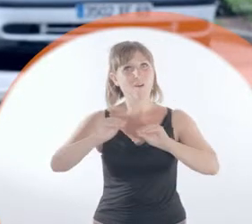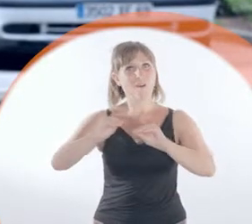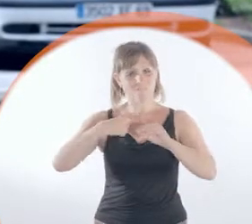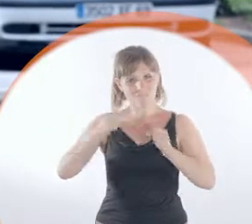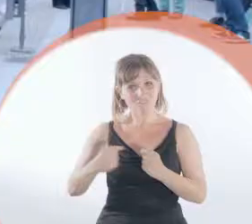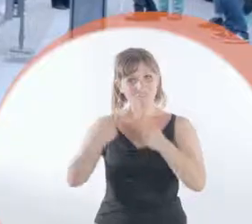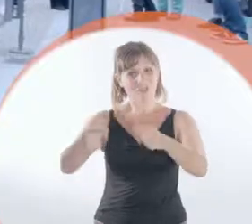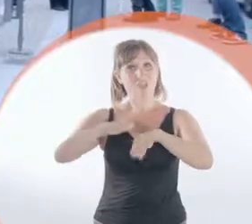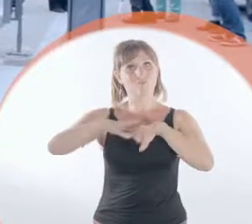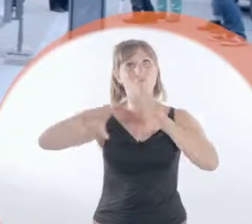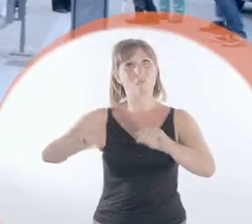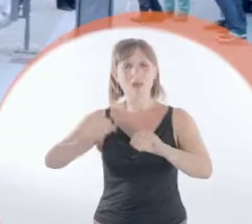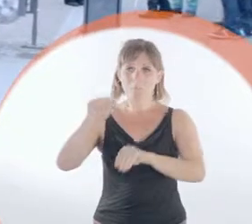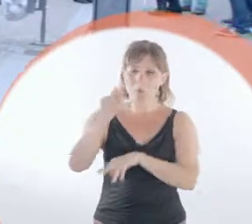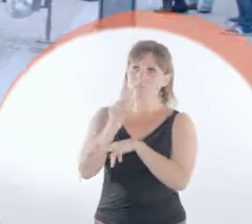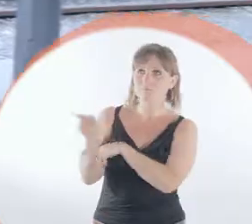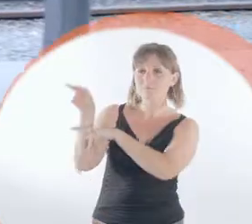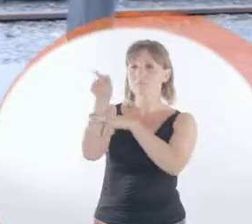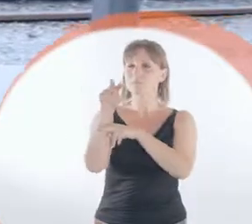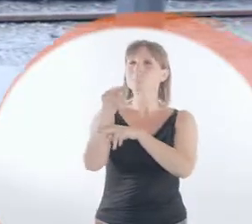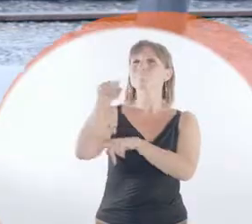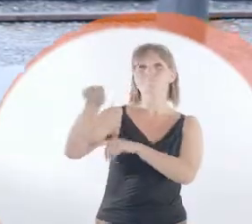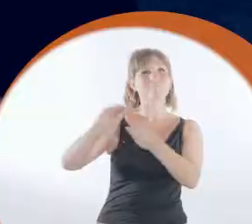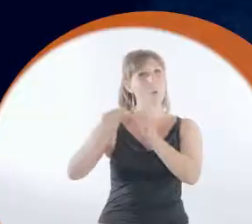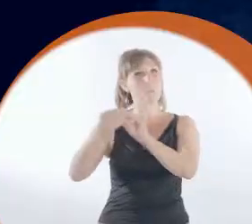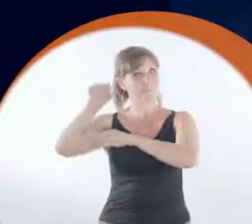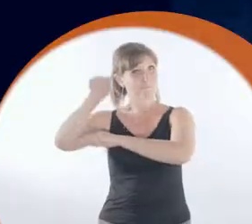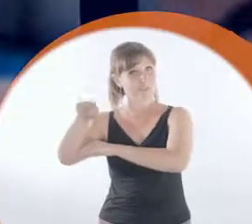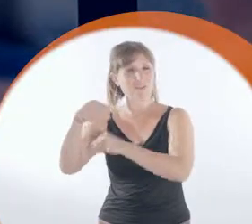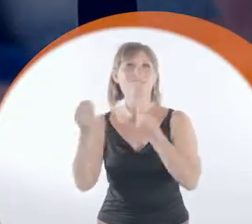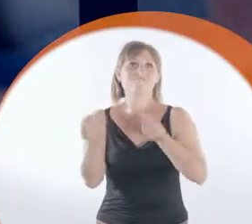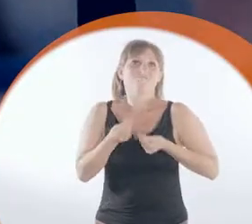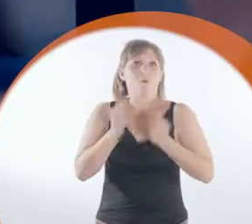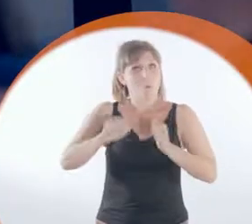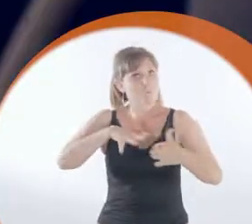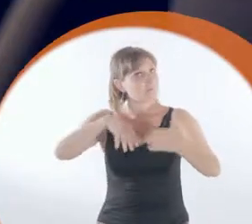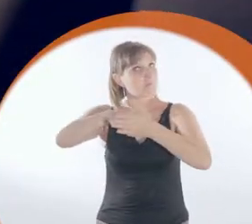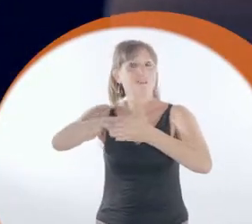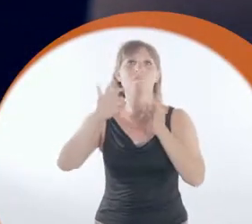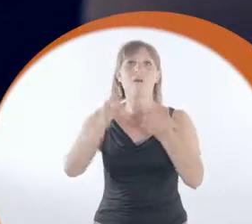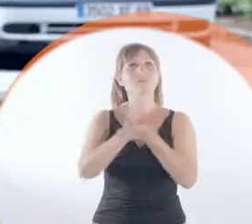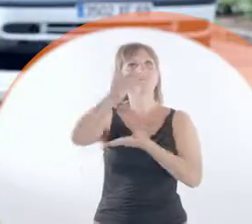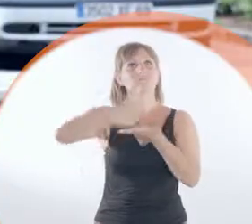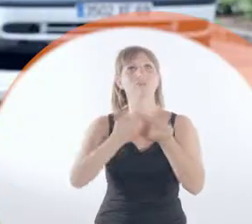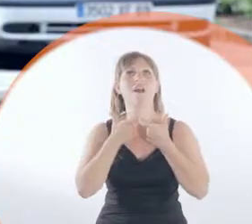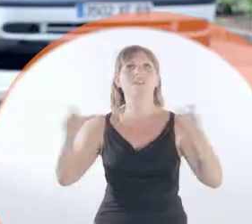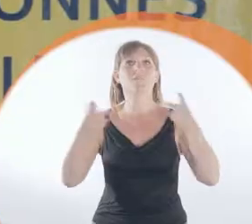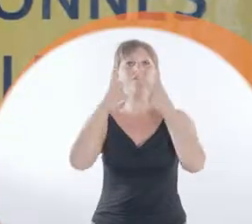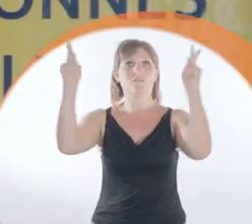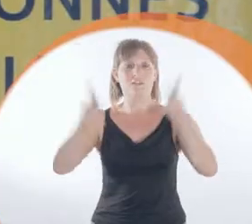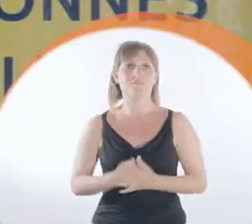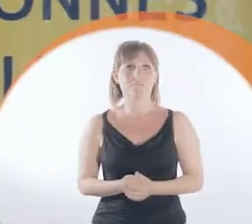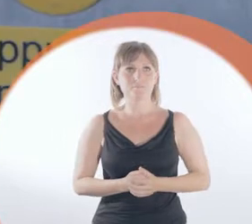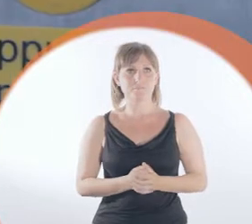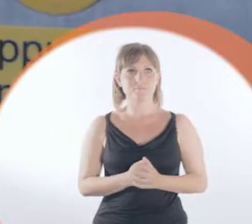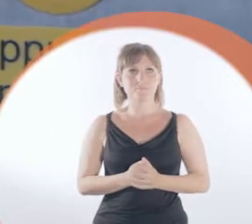concrètement, on démontre sur place le problème. En fait, on participe à l'accessibilité de la ville. On